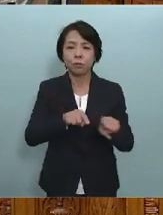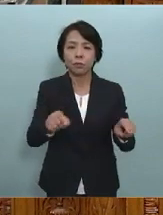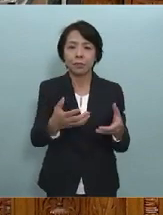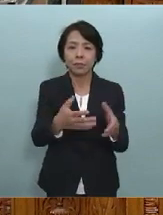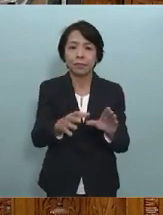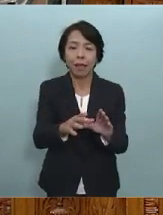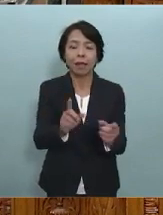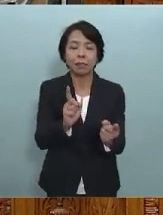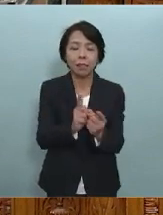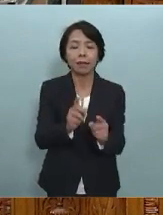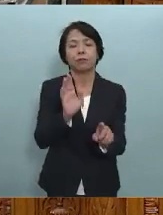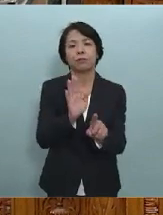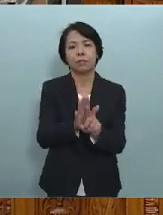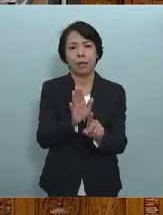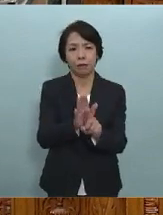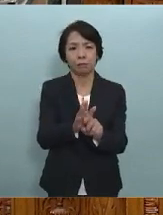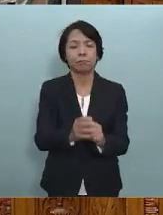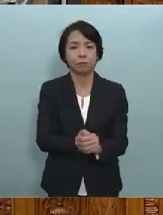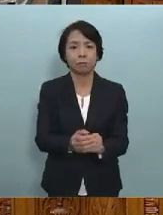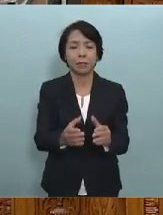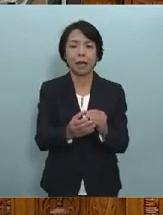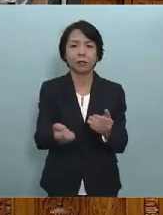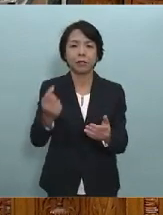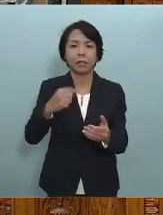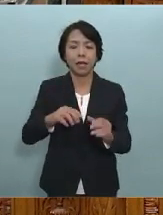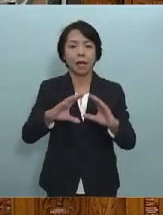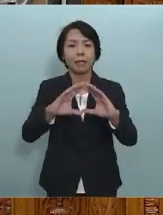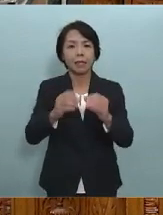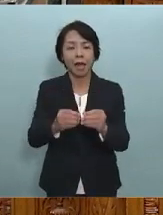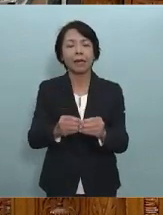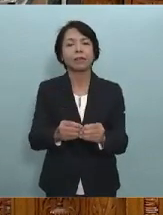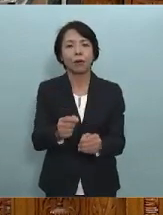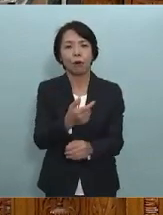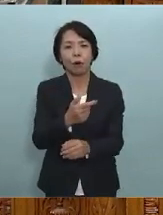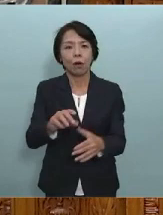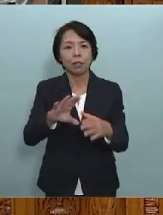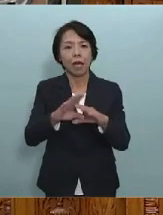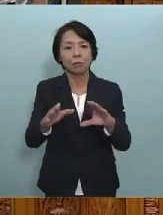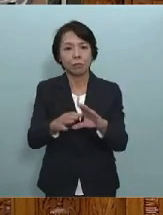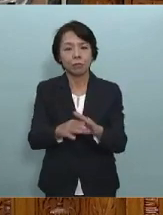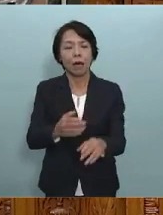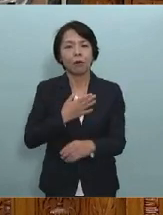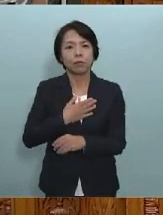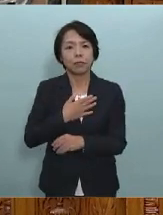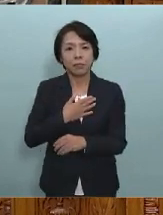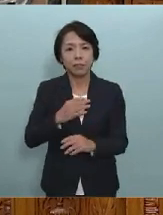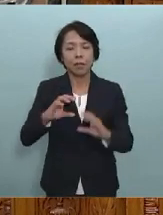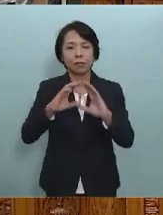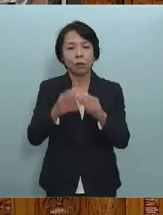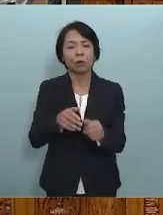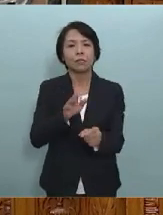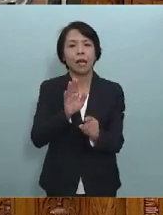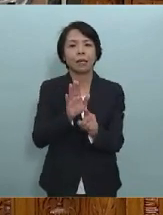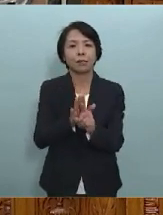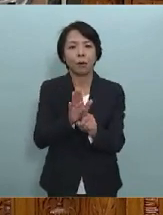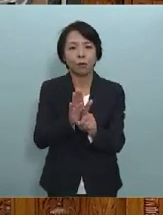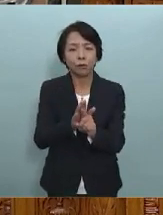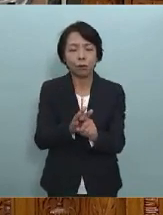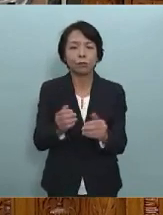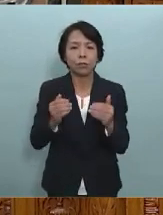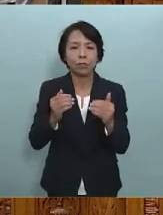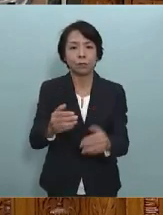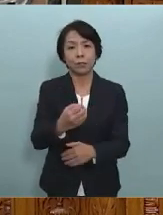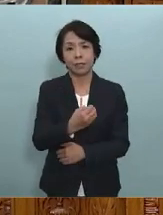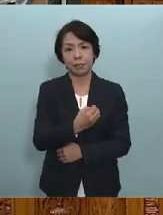の支援また国内外の多文化強制に精通した国際協力推進員